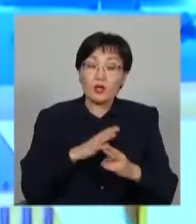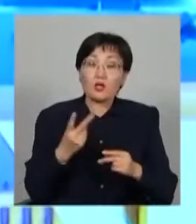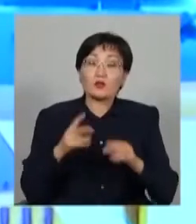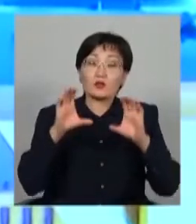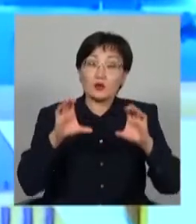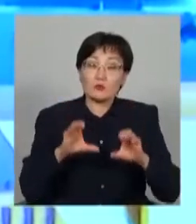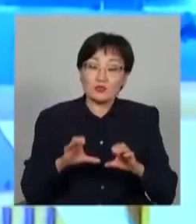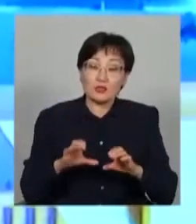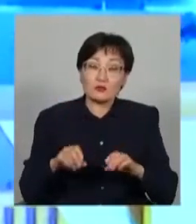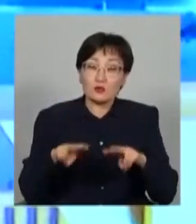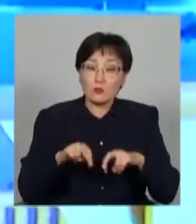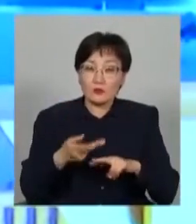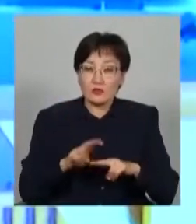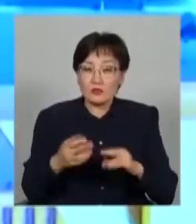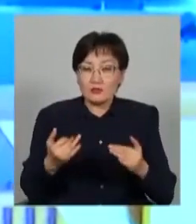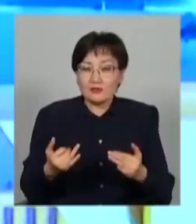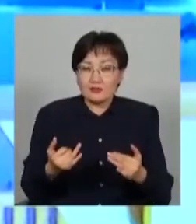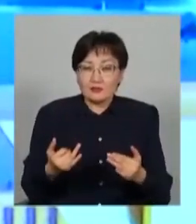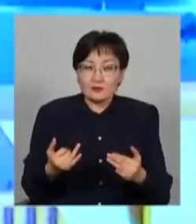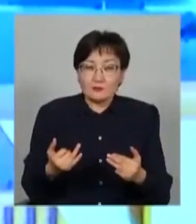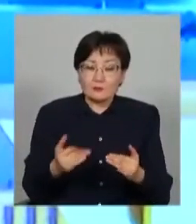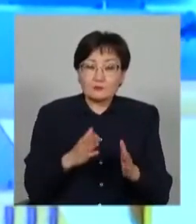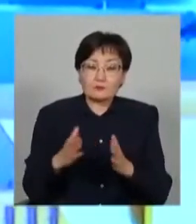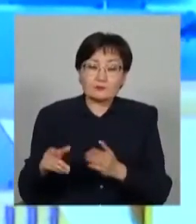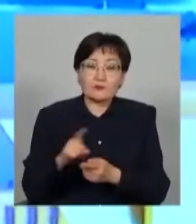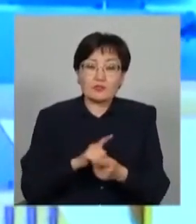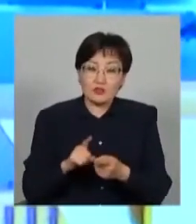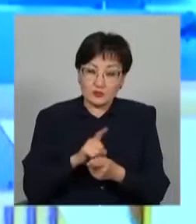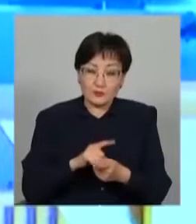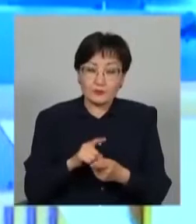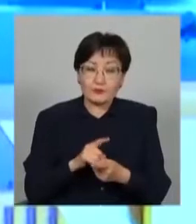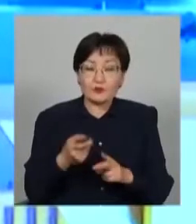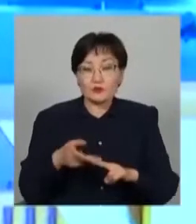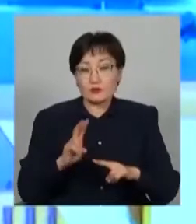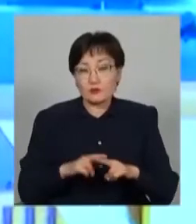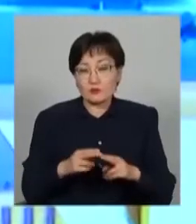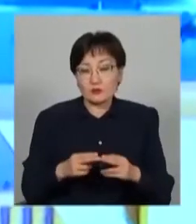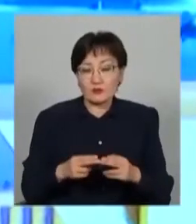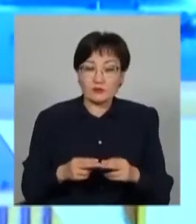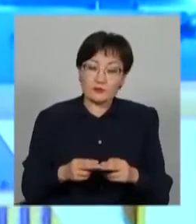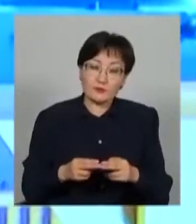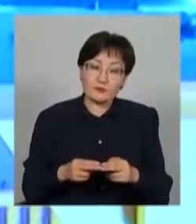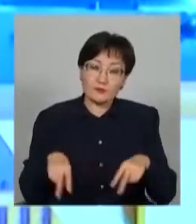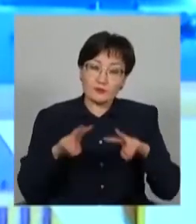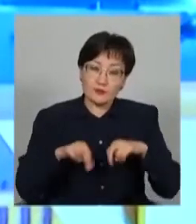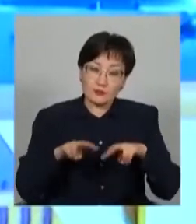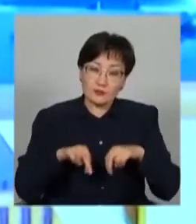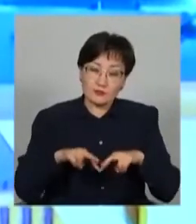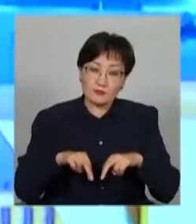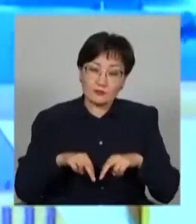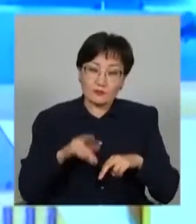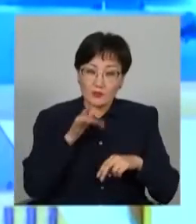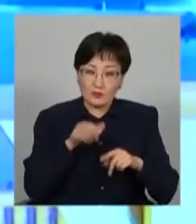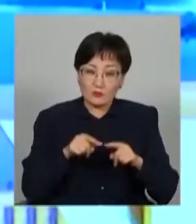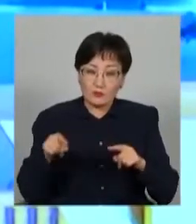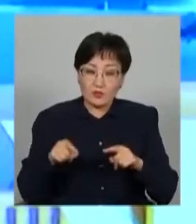заң төңірегінде қарайтын болсақ, бұның өзі кәдімгідей жүйелі реформа деп айтуға болады. Өйткені осы жаңа ғана тергеу